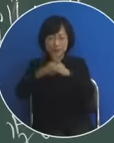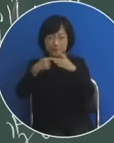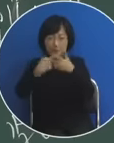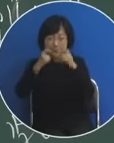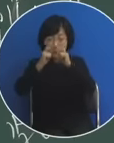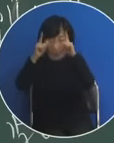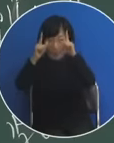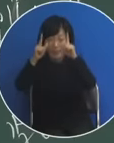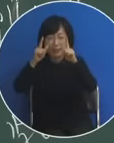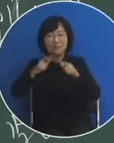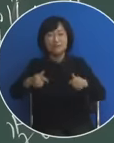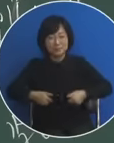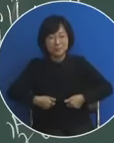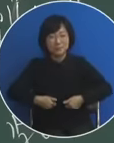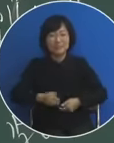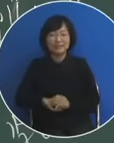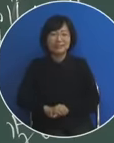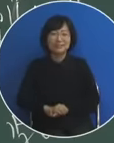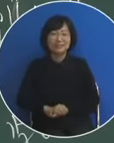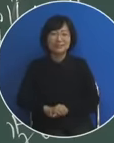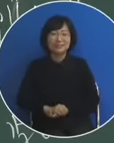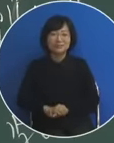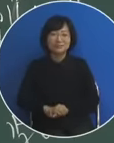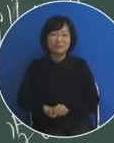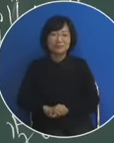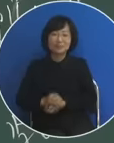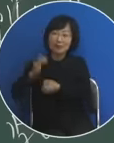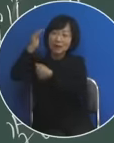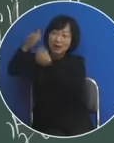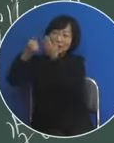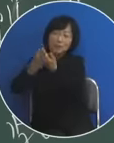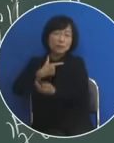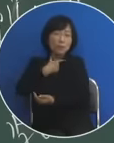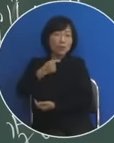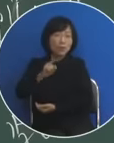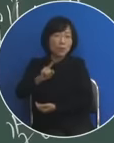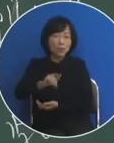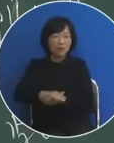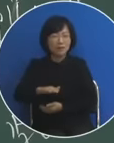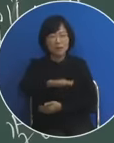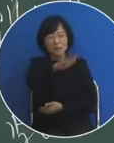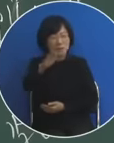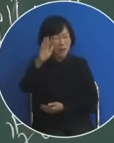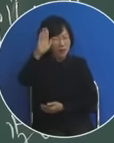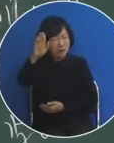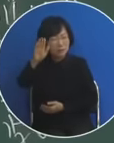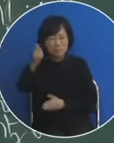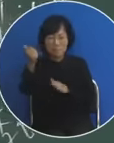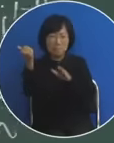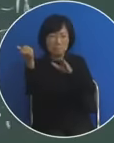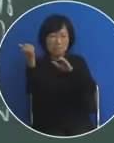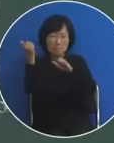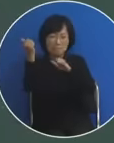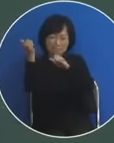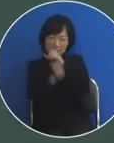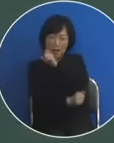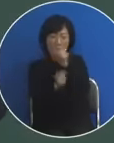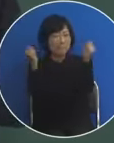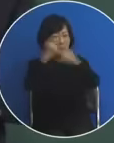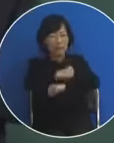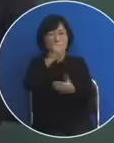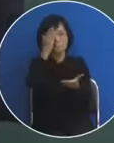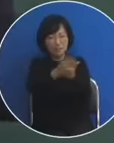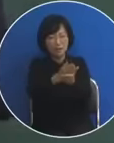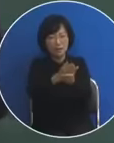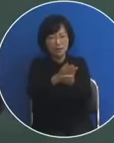절대로 실패시키지 않는 하나님의 사람으로 만드는 것이 목표예요. That God's goal is to make you into a person that will never fail.